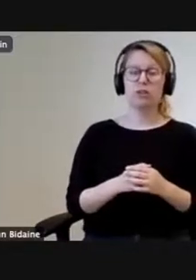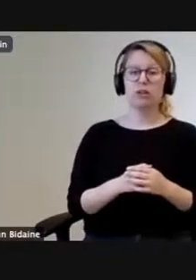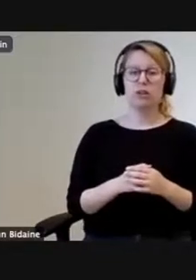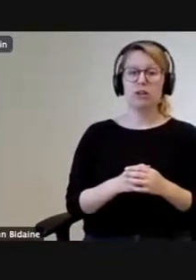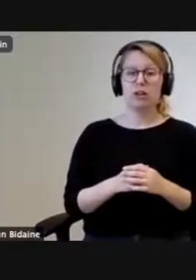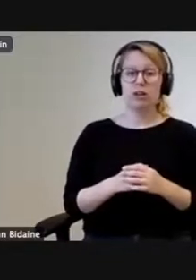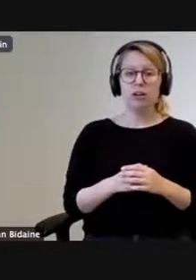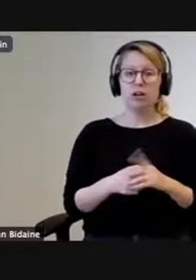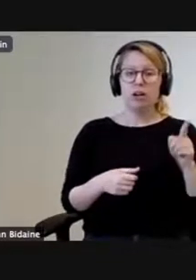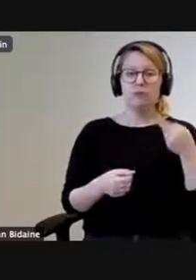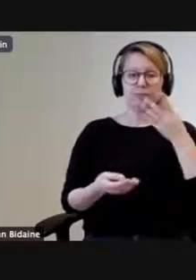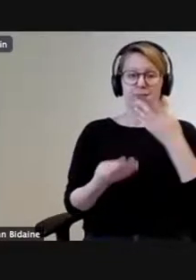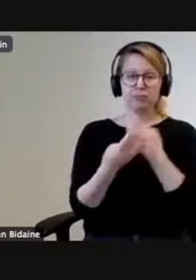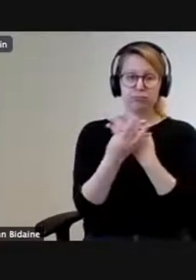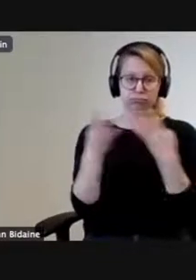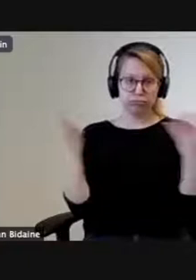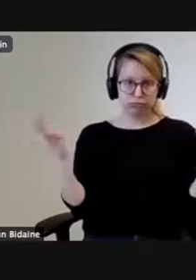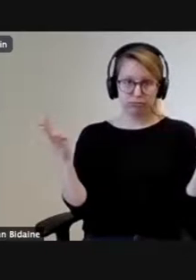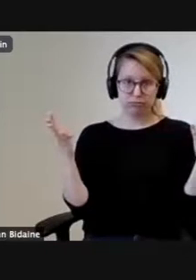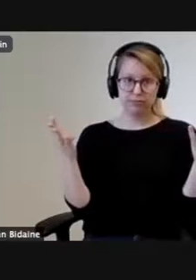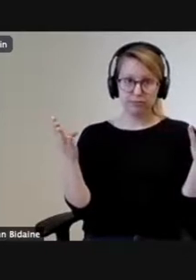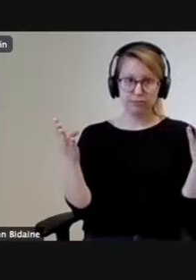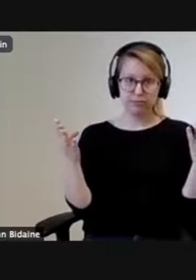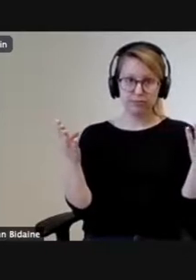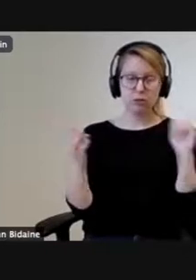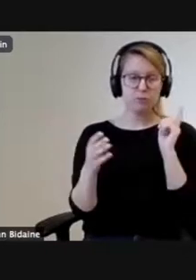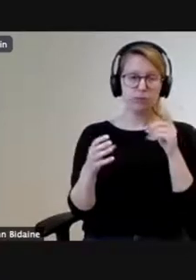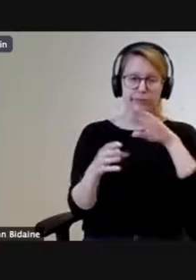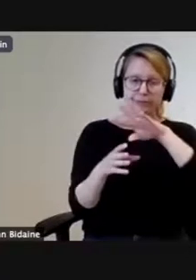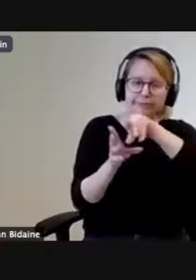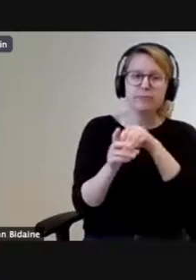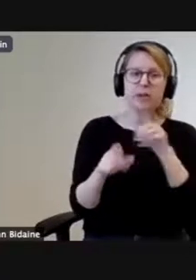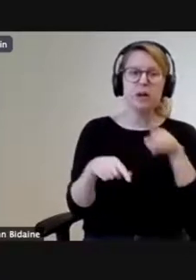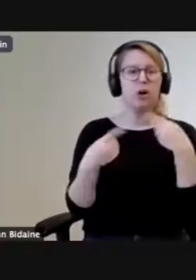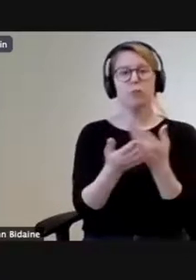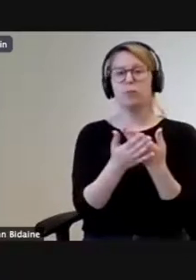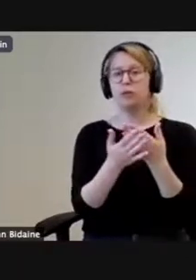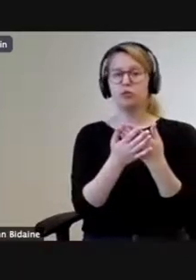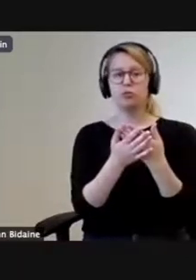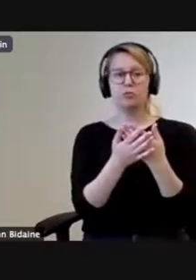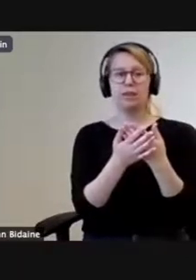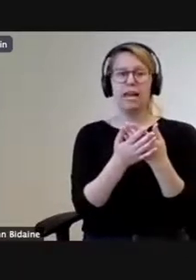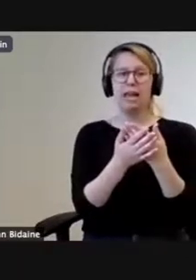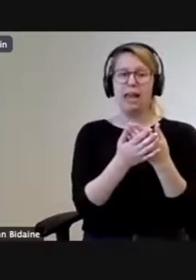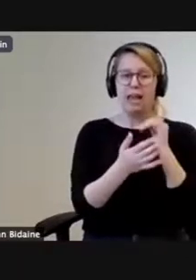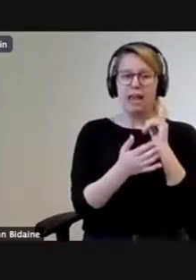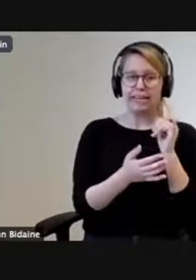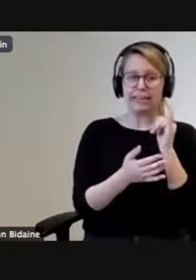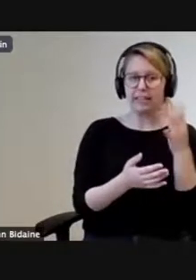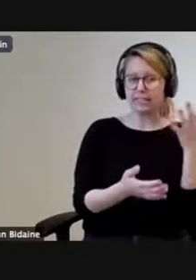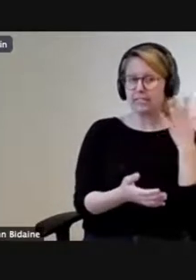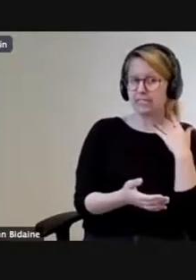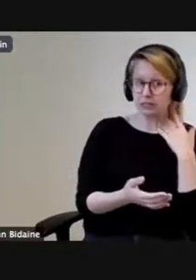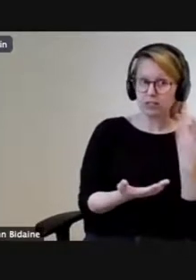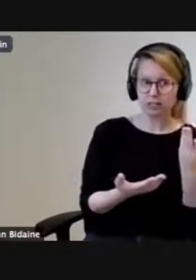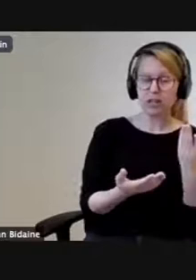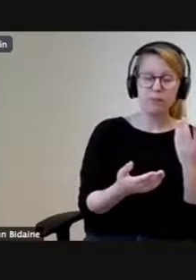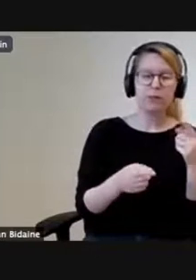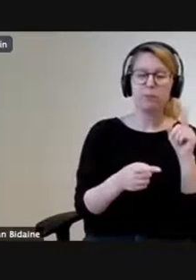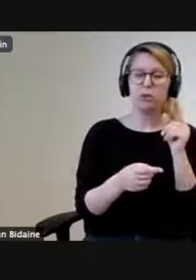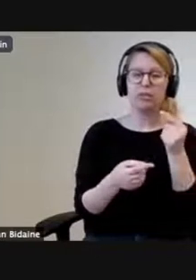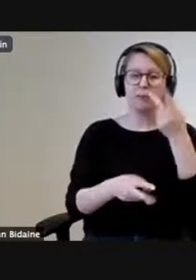l'intersectionnalité, les multiples discriminations auxquelles les personnes peuvent faire face. La nouvelle stratégie est le résultat